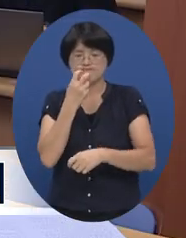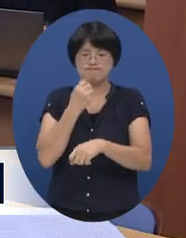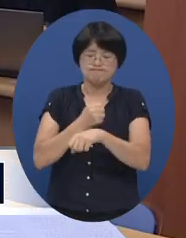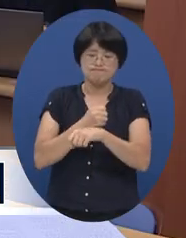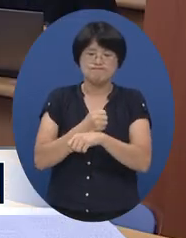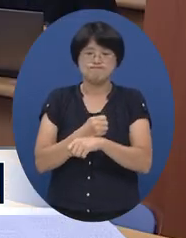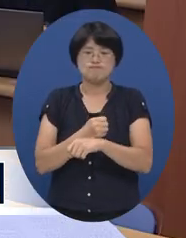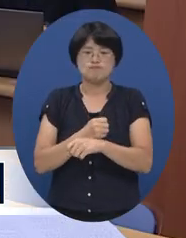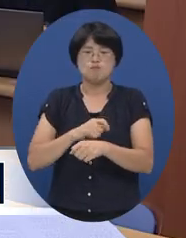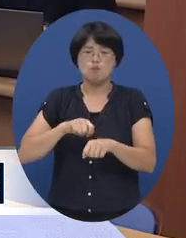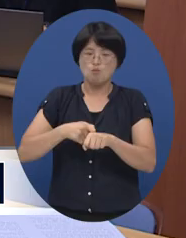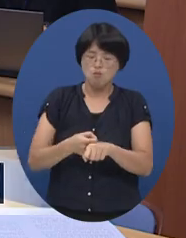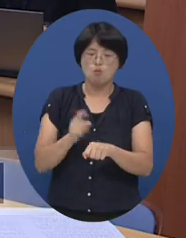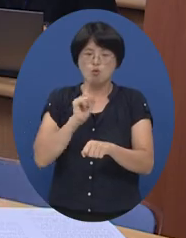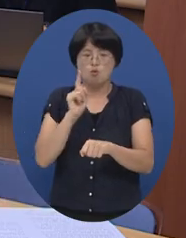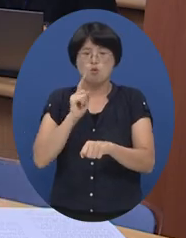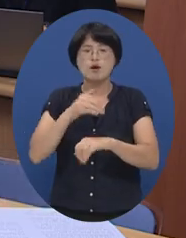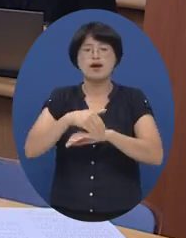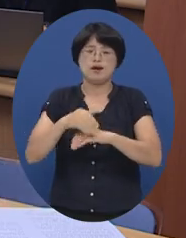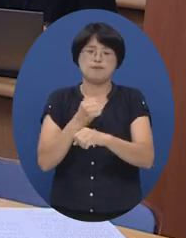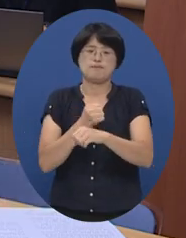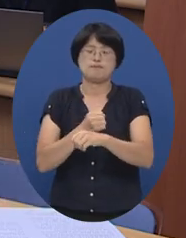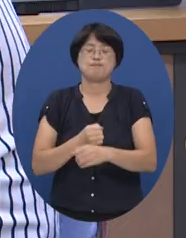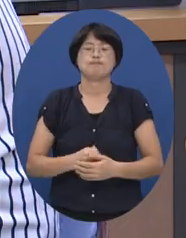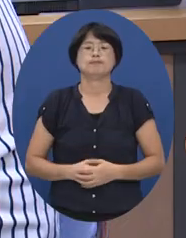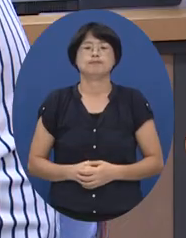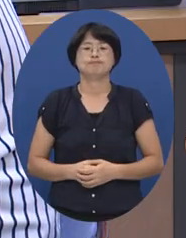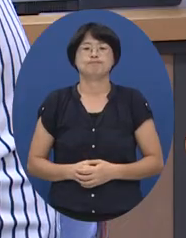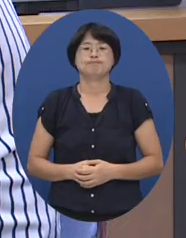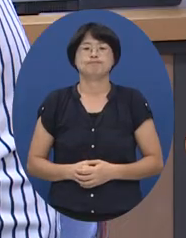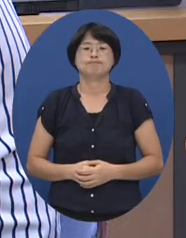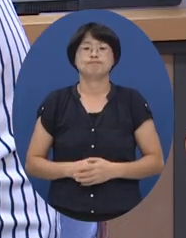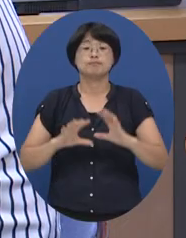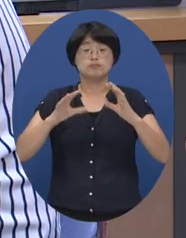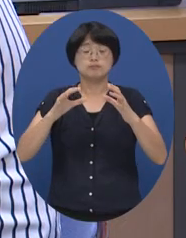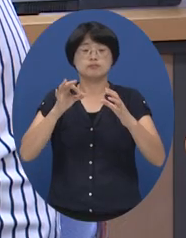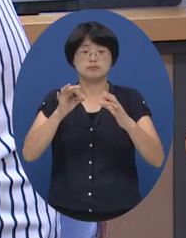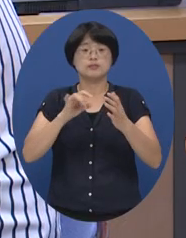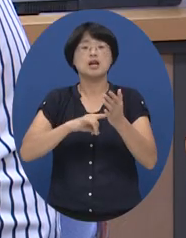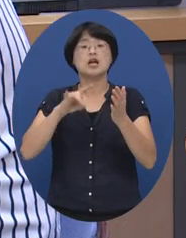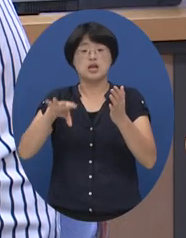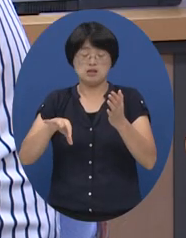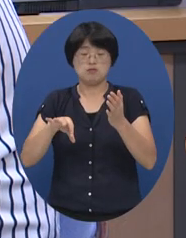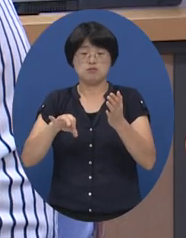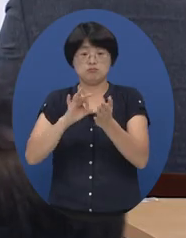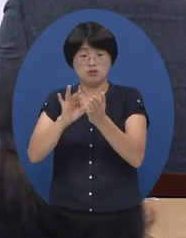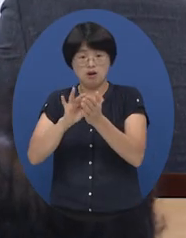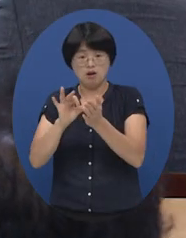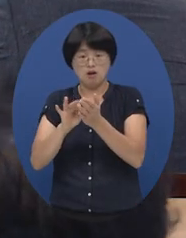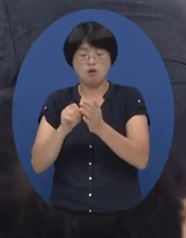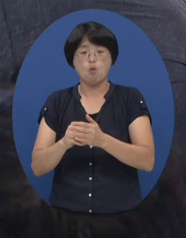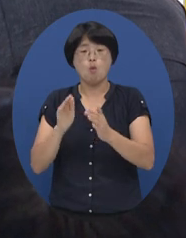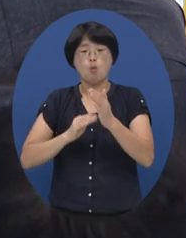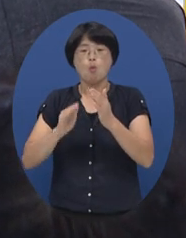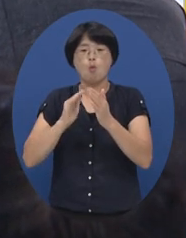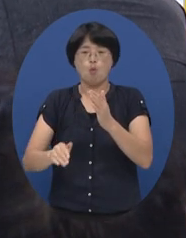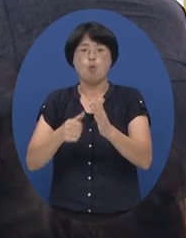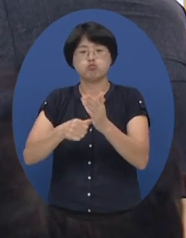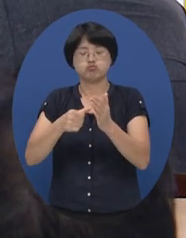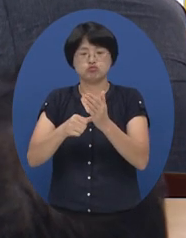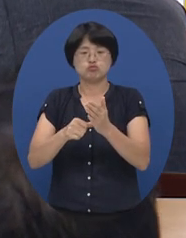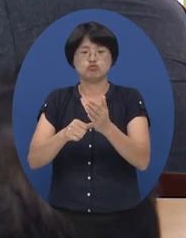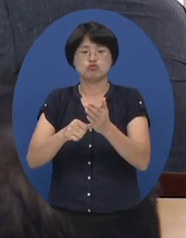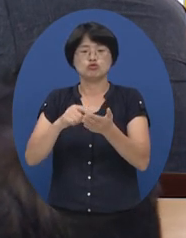제재 강화 등을 건의할 예정입니다. 국민 혈세로 소비되는 공공물품, 공공 조달